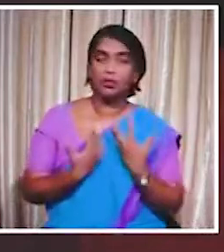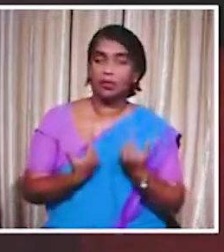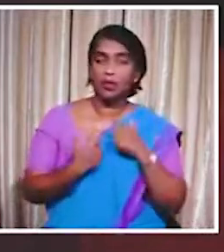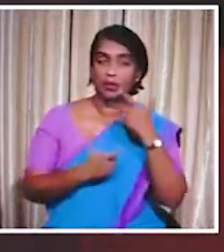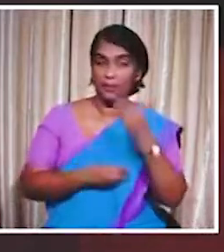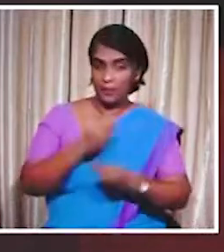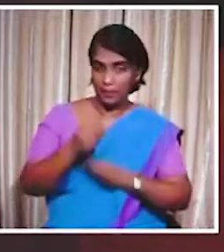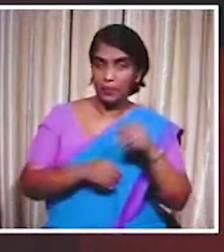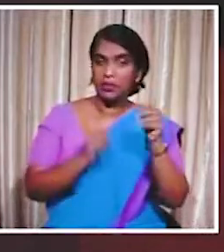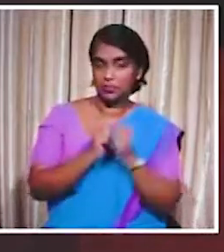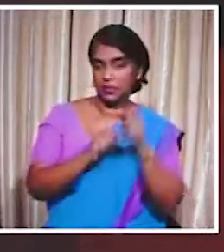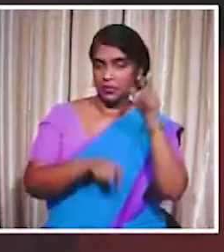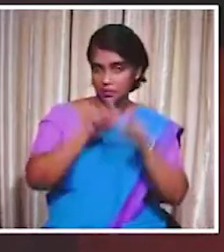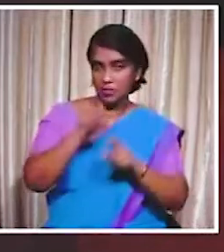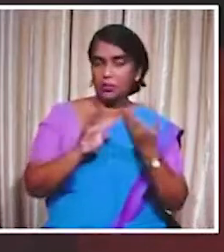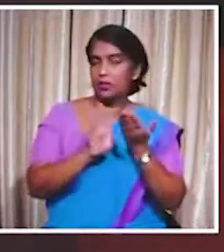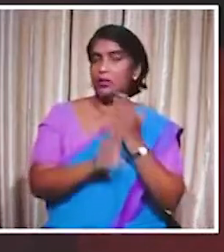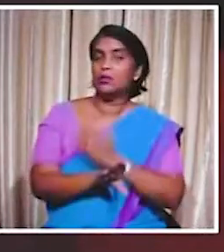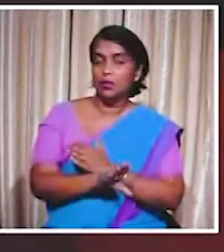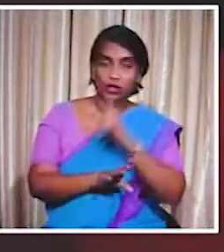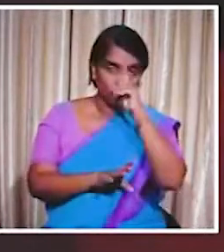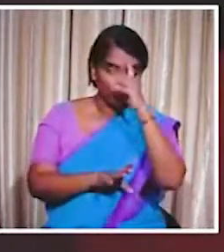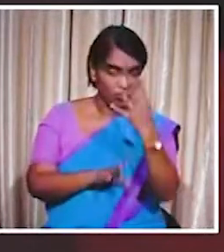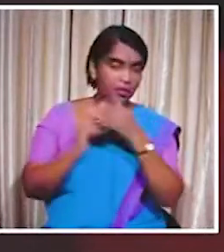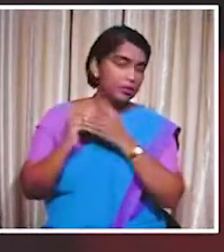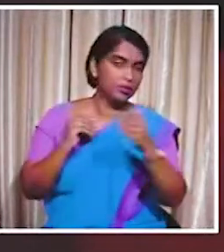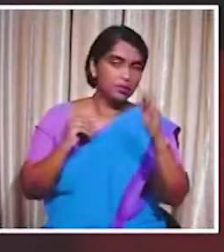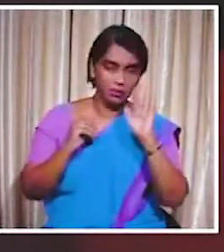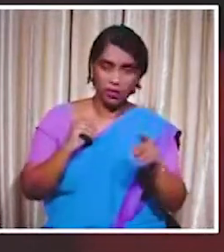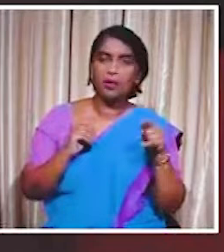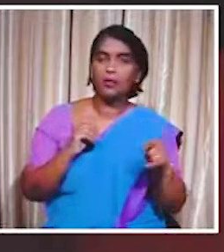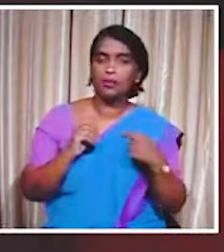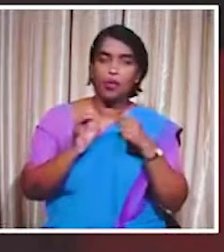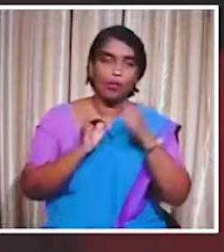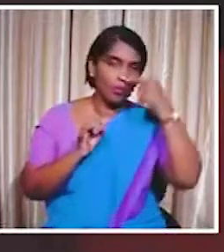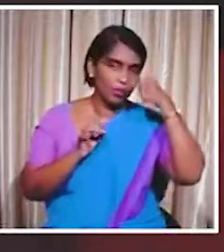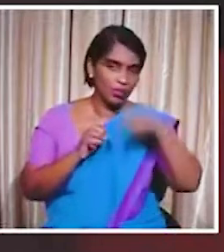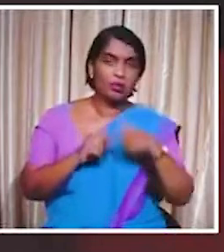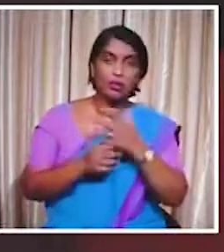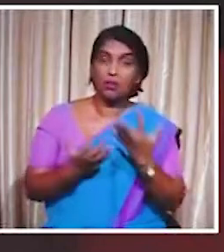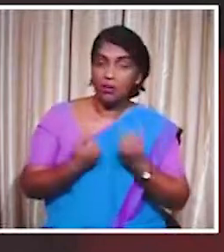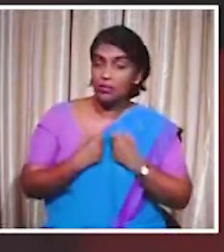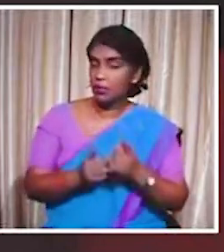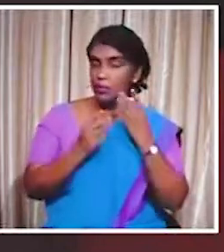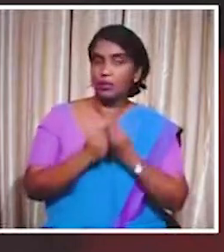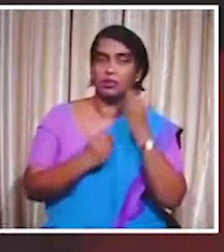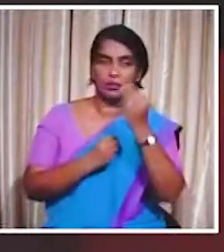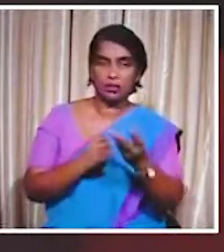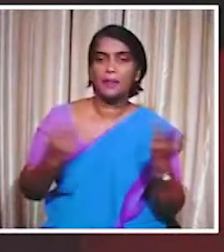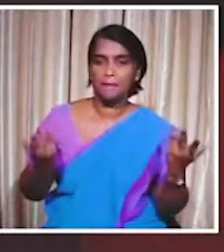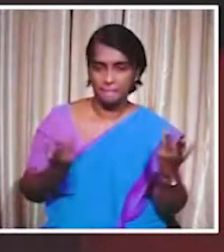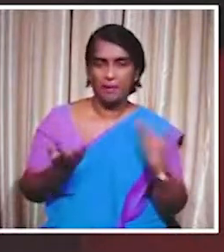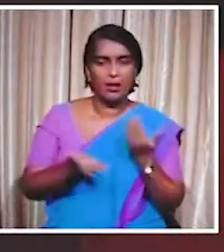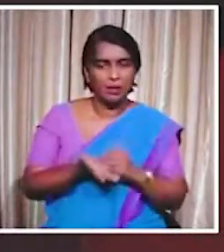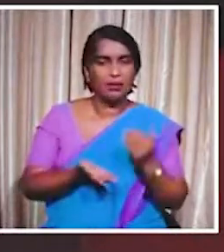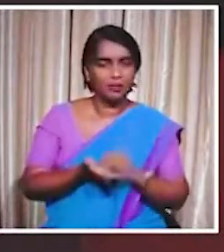දීවර කර්මාන්තයේ කටයුතු කරන පිරිස්වලට පහුගිය සති 4ක පමණ කාලය අපිට භූමිතෙල් ඒ අවශ්‍ය ප්‍රමාණය ලබා දෙන්න නොහැකි වුණා. විටින්